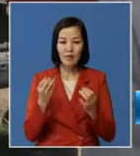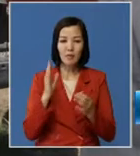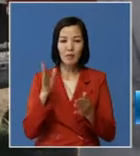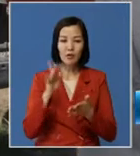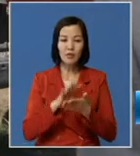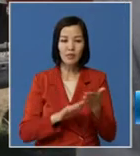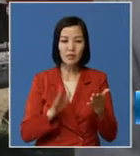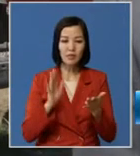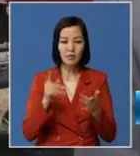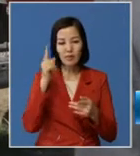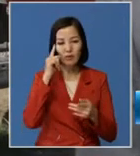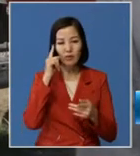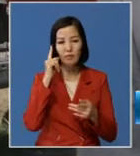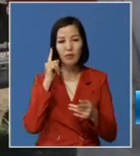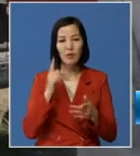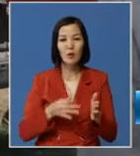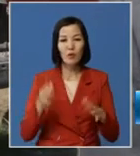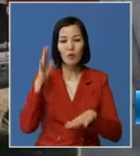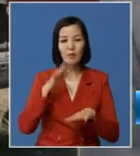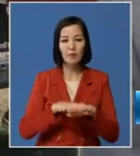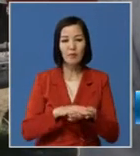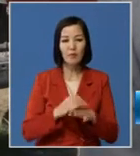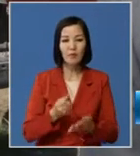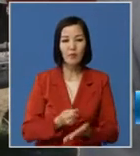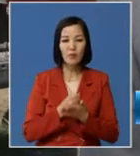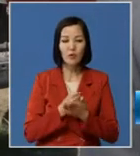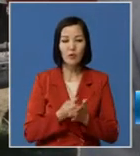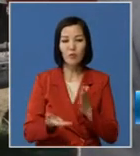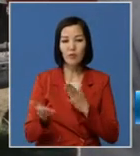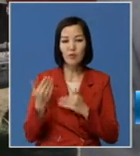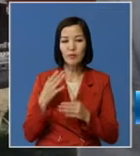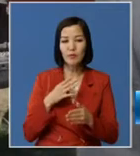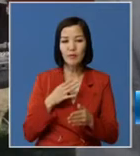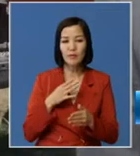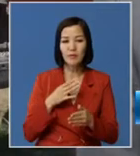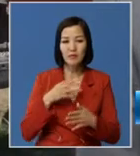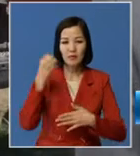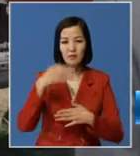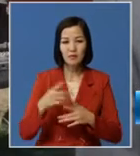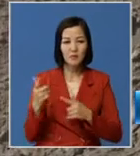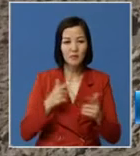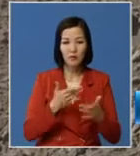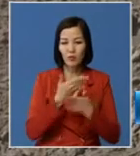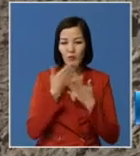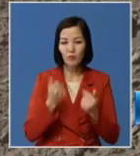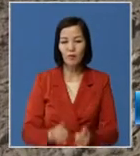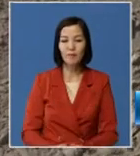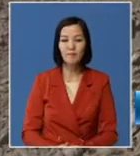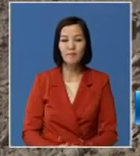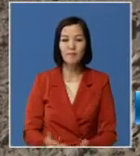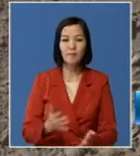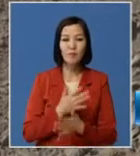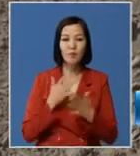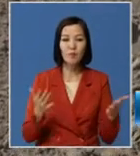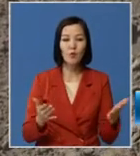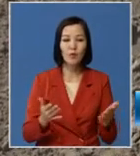береді деп ойлаймыз. Облыс әкімінің қолдауы негізі бұрын біз сервис орталық дегенде естіген емеспіз. Мол өнімнің басты